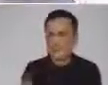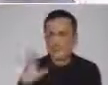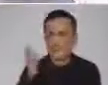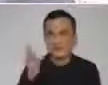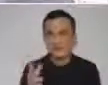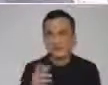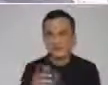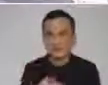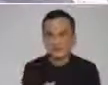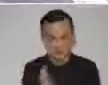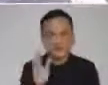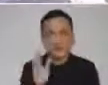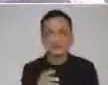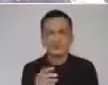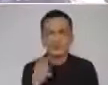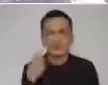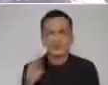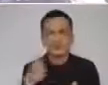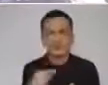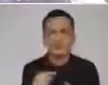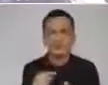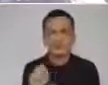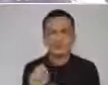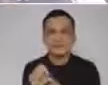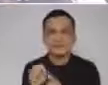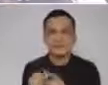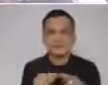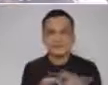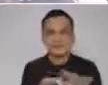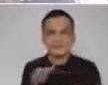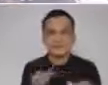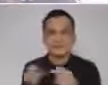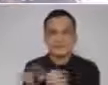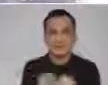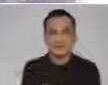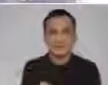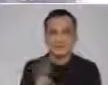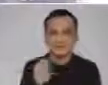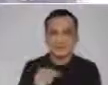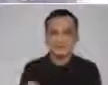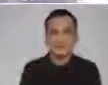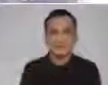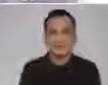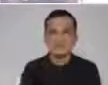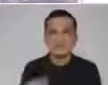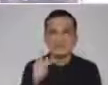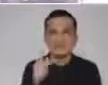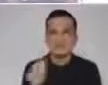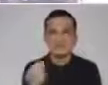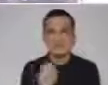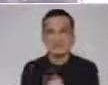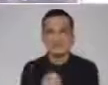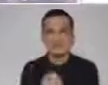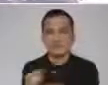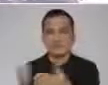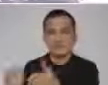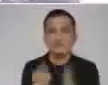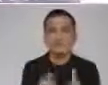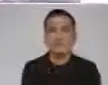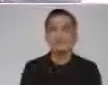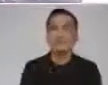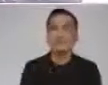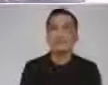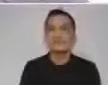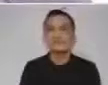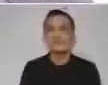flyover. Pero makababa naman dyan, may onti pa rin pagbagal dahil sa merging lanes doon sa galing sa may Santol line at papasok ng